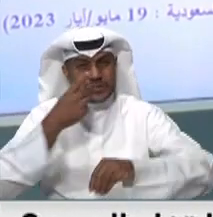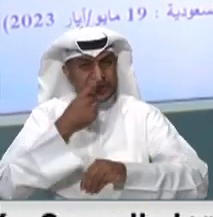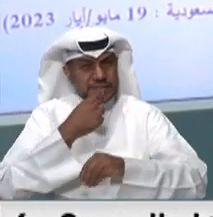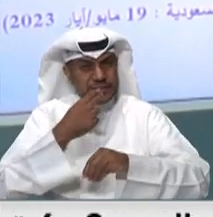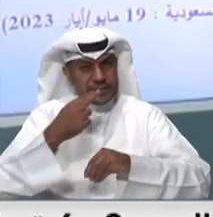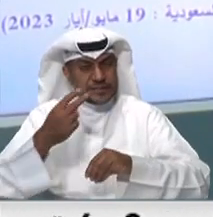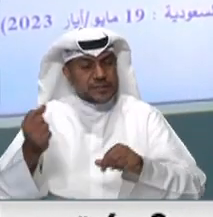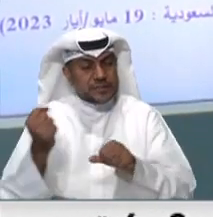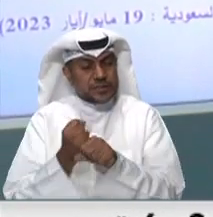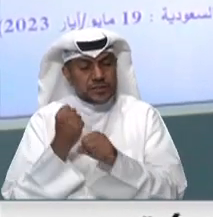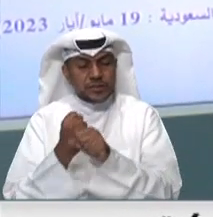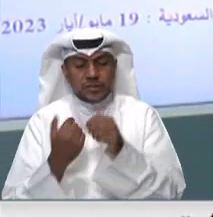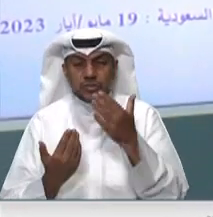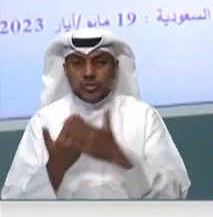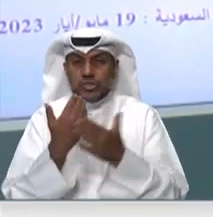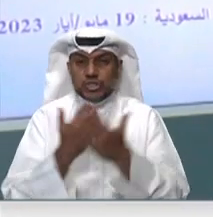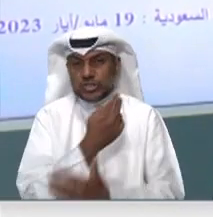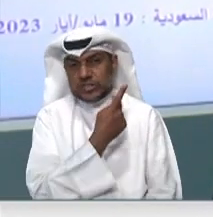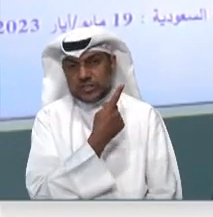مجالات